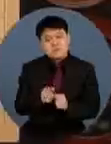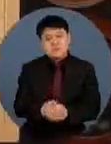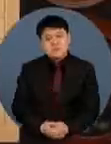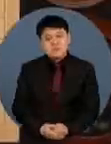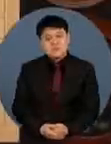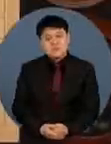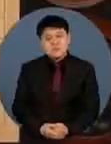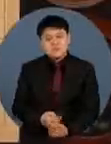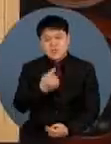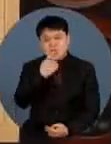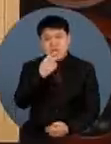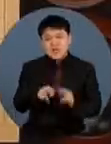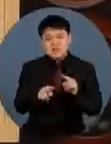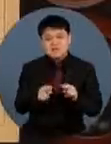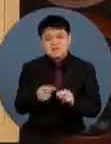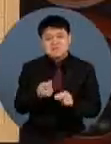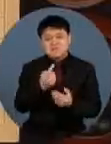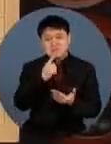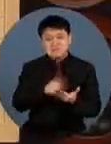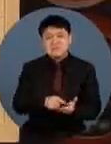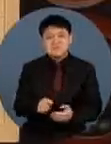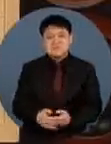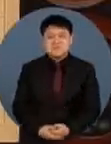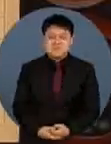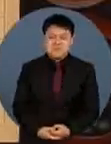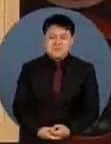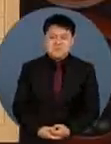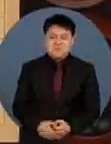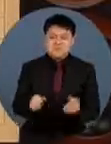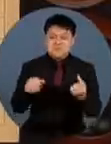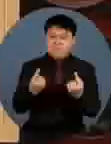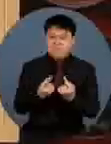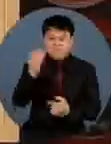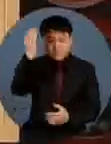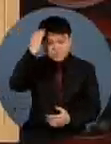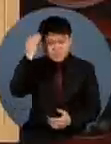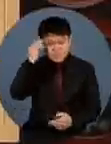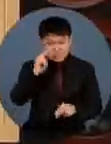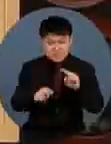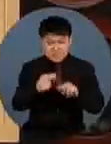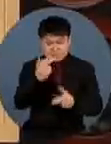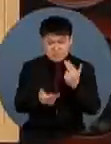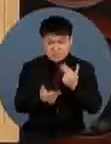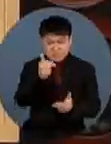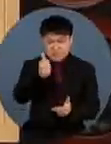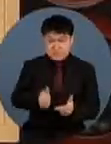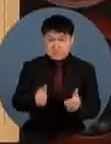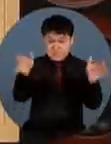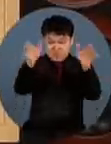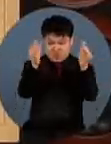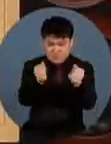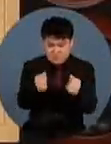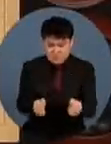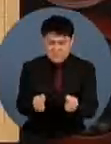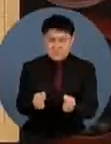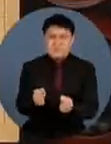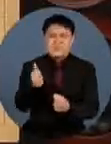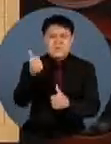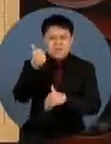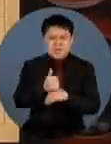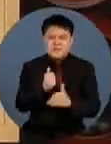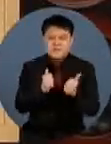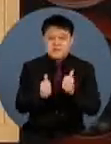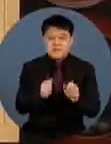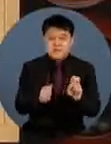백이 조금 두기가 편하죠. 네. 자, 제1회 대한바둑협회 장배 최강부 결승전입니다. 목진석 이민진